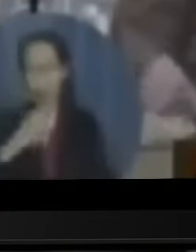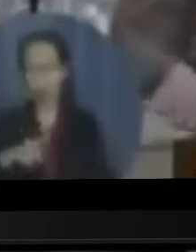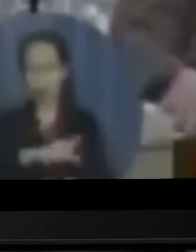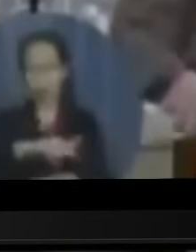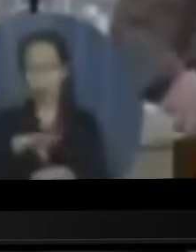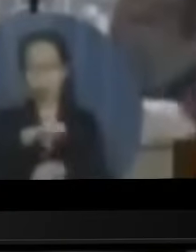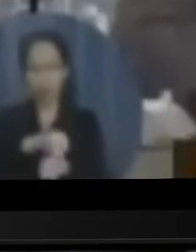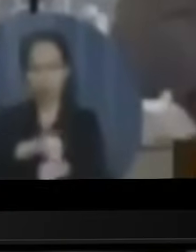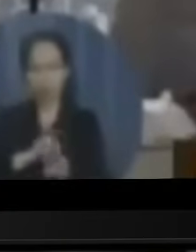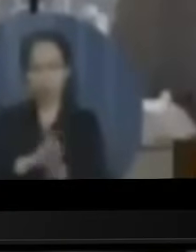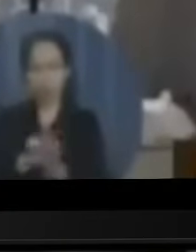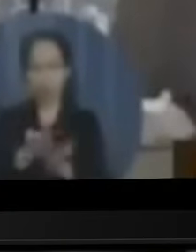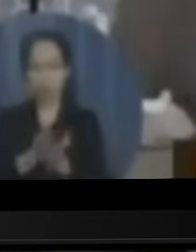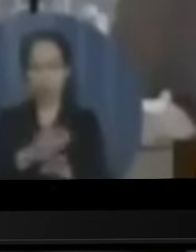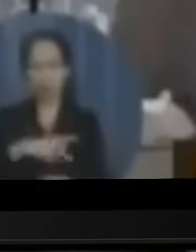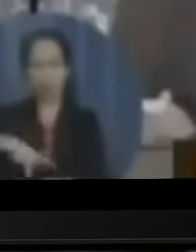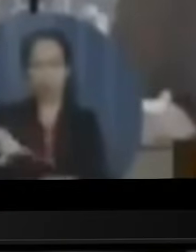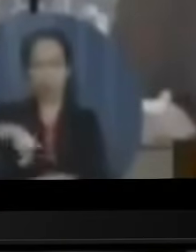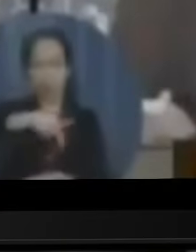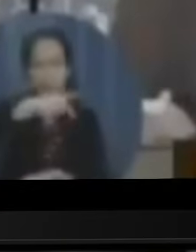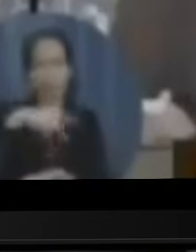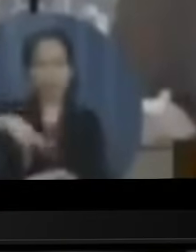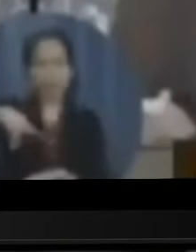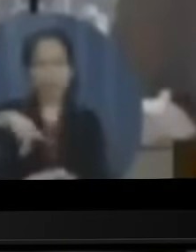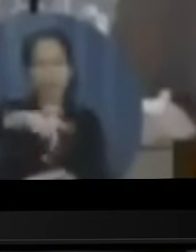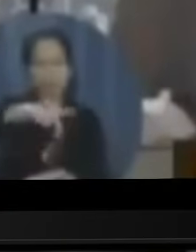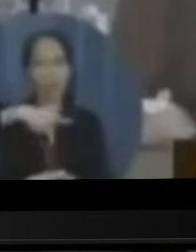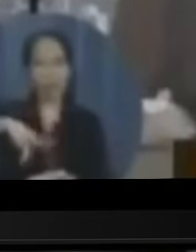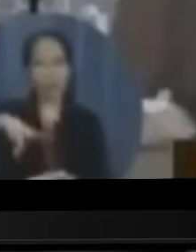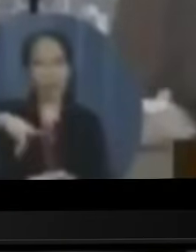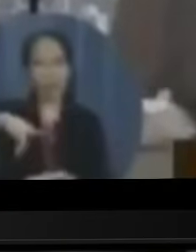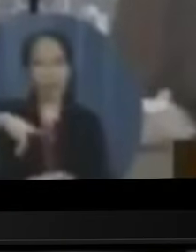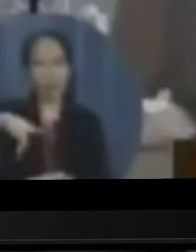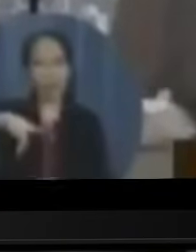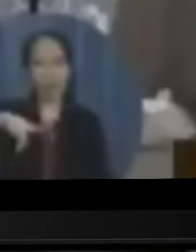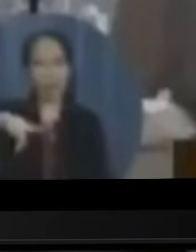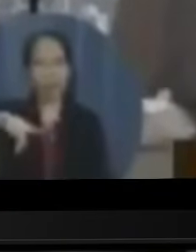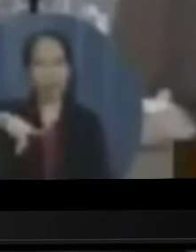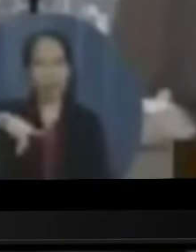Biblia. Eh sabi sa pasyon eh,